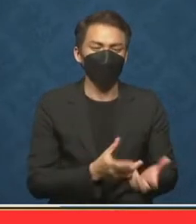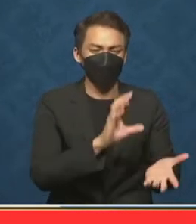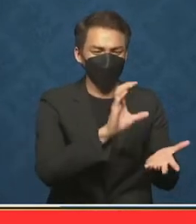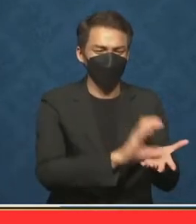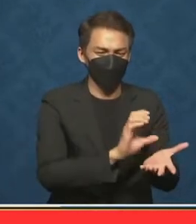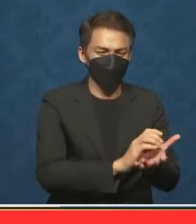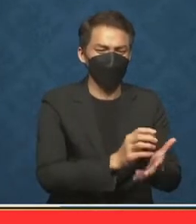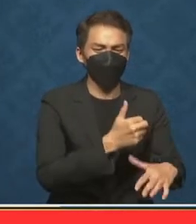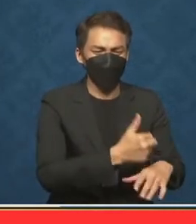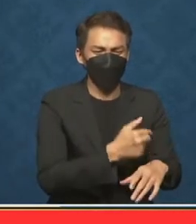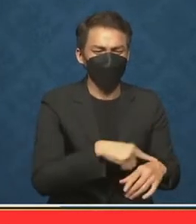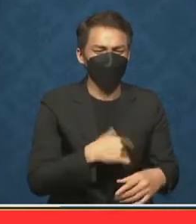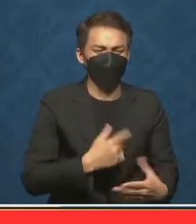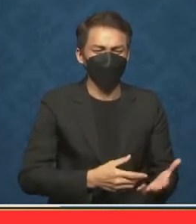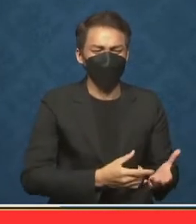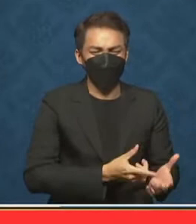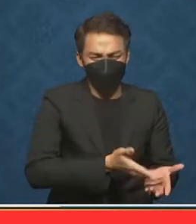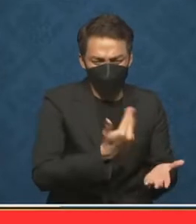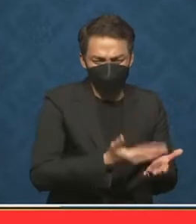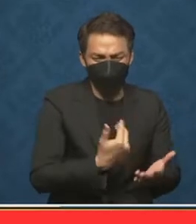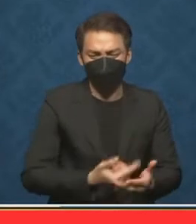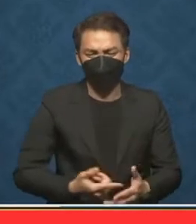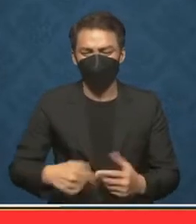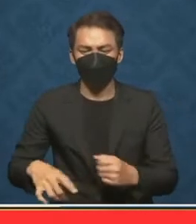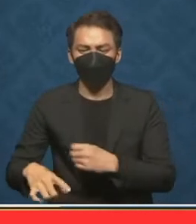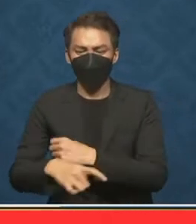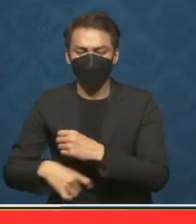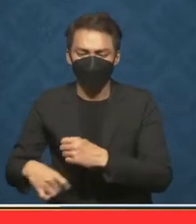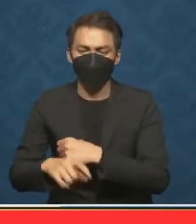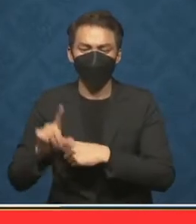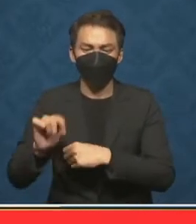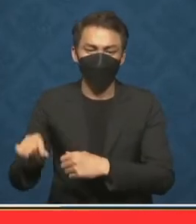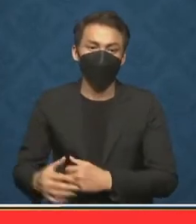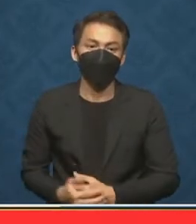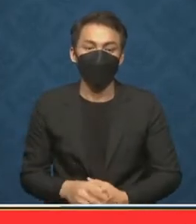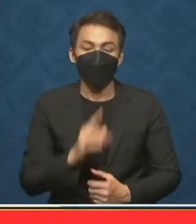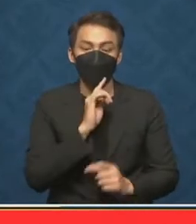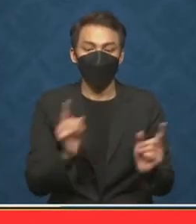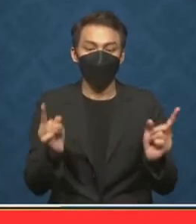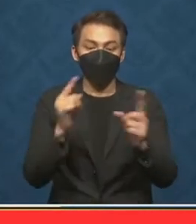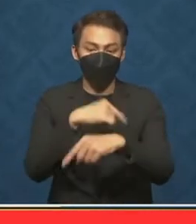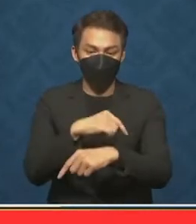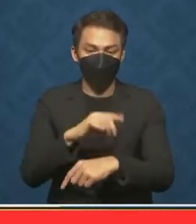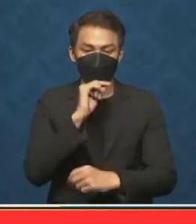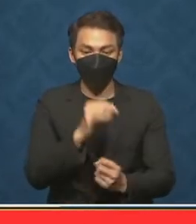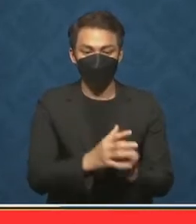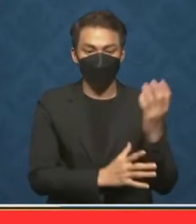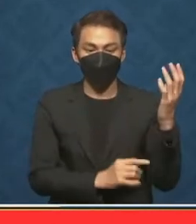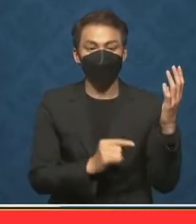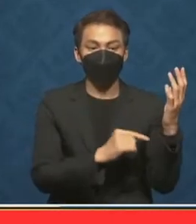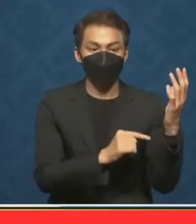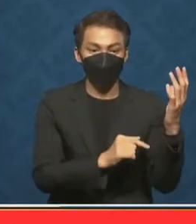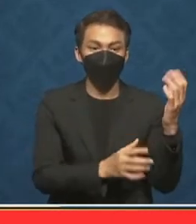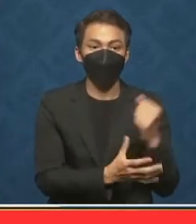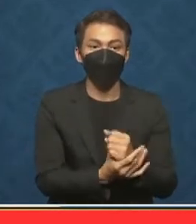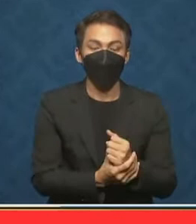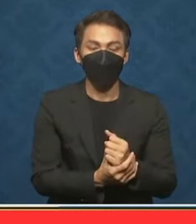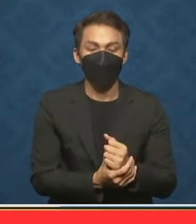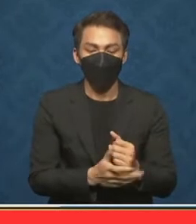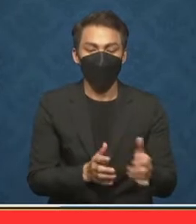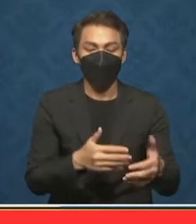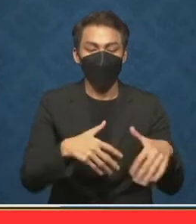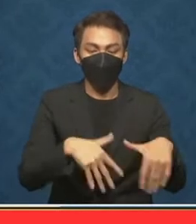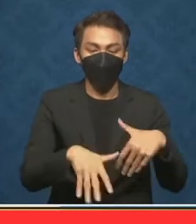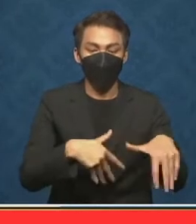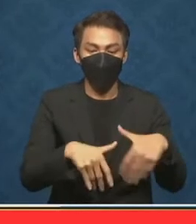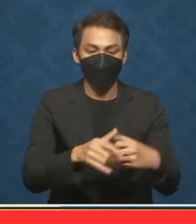ของพนเกษตรกร ถูกทุกอย่างเลยครับแต่ตรงกนข้ามครั ต้นไม้อีต้นหนึครับท้นไม้ที่มาจากปชชน